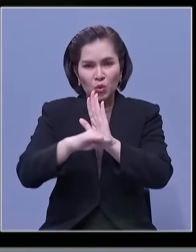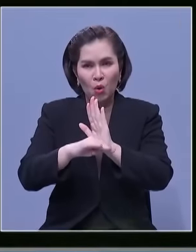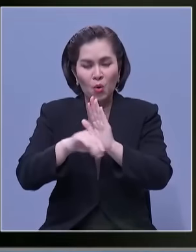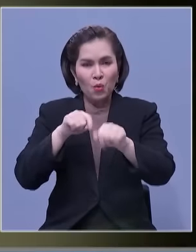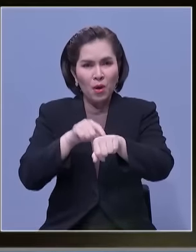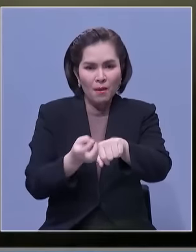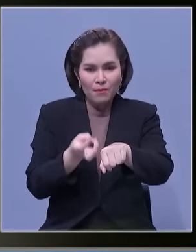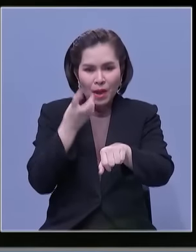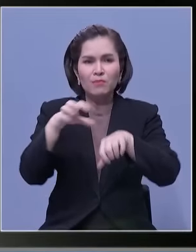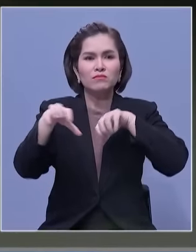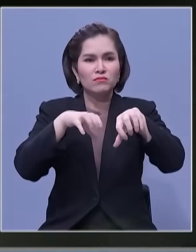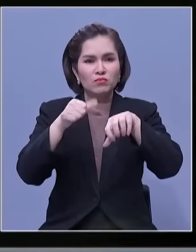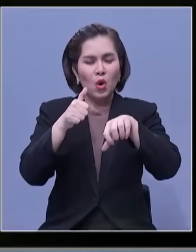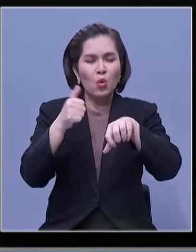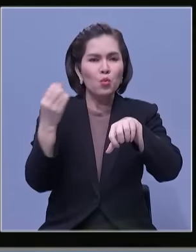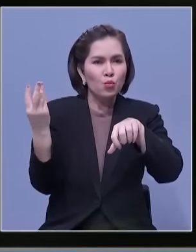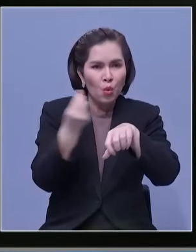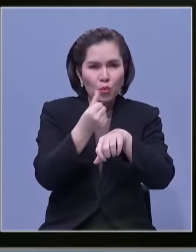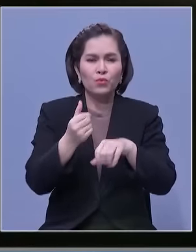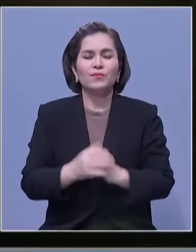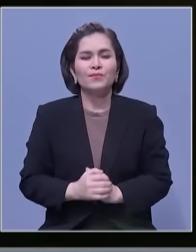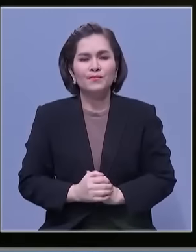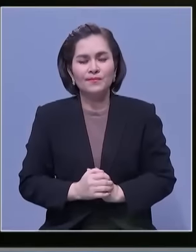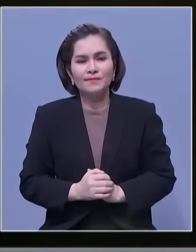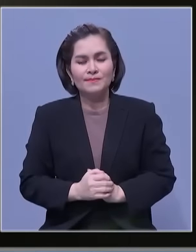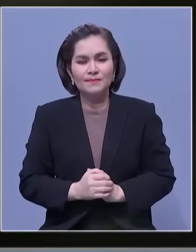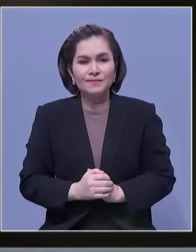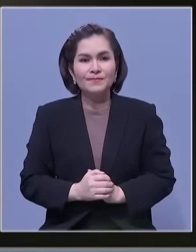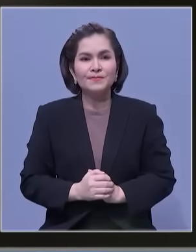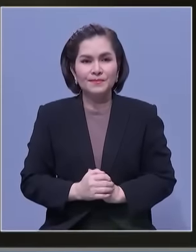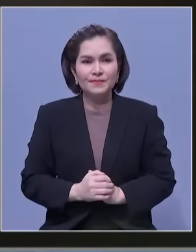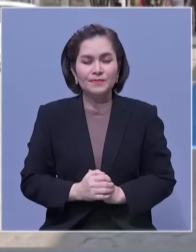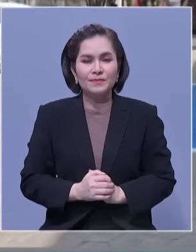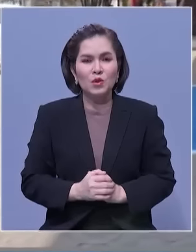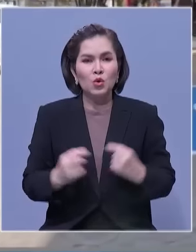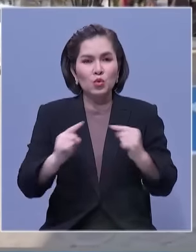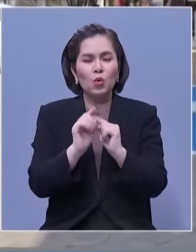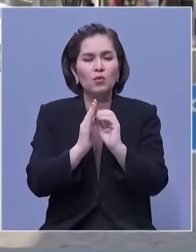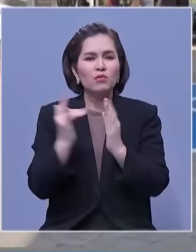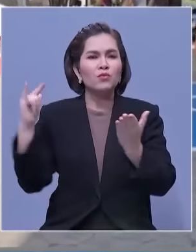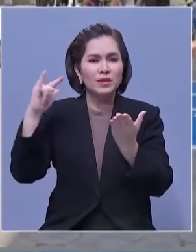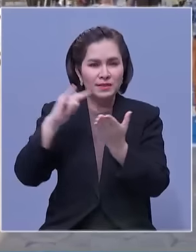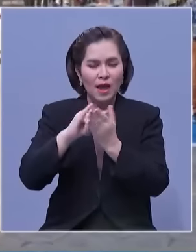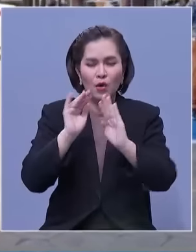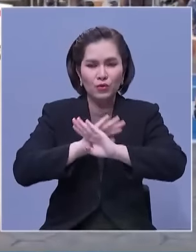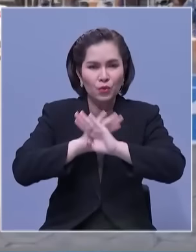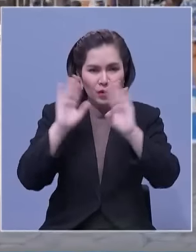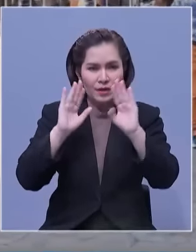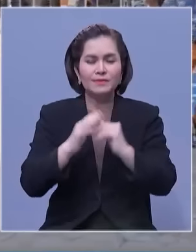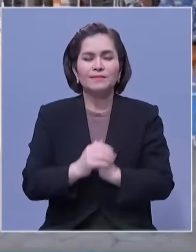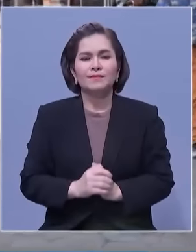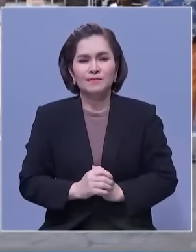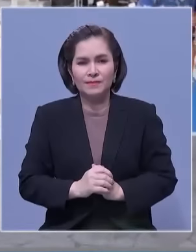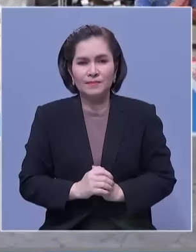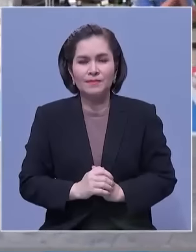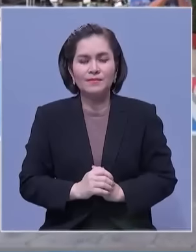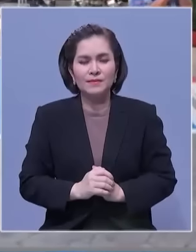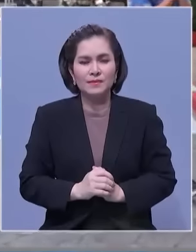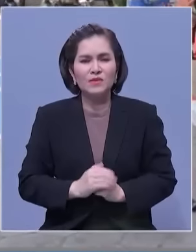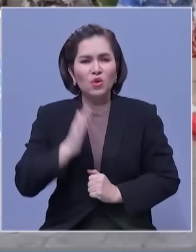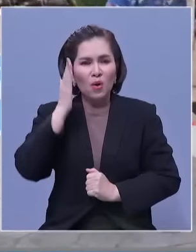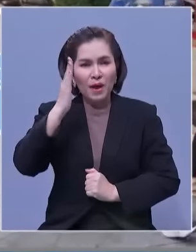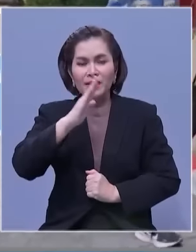อกว่ามาเร็วจริงๆนะฮะแล้วก็พอมีการถอนเรื่องของวีซ่าแล้วเนี่ยนะครับหลังจากนี้ไปการที่นายเดวิด